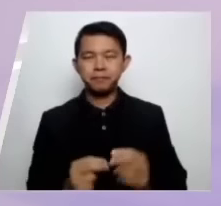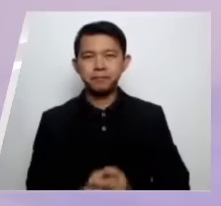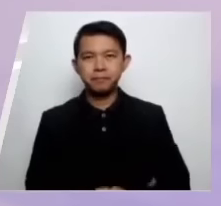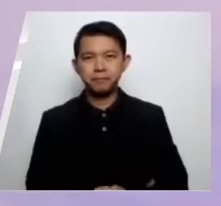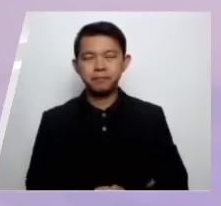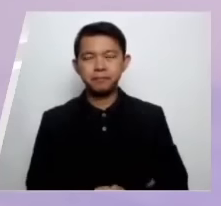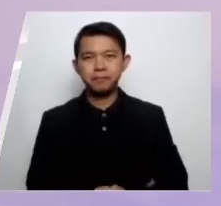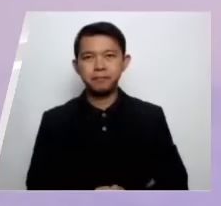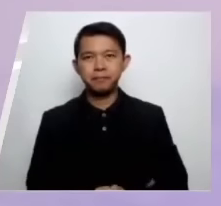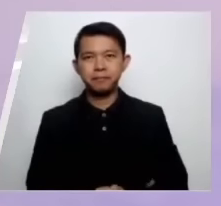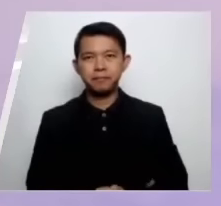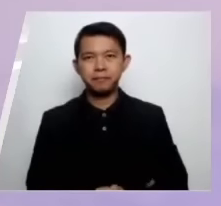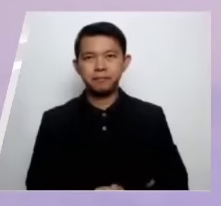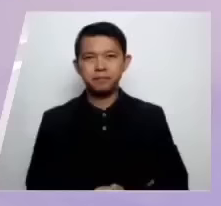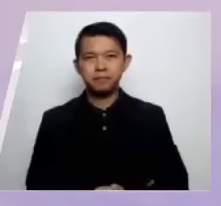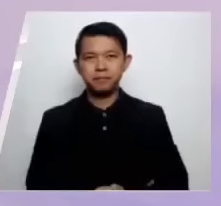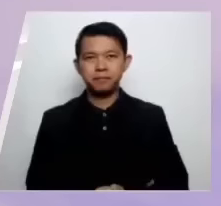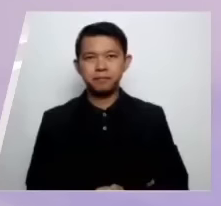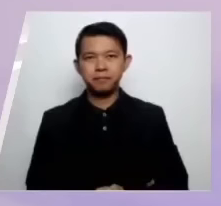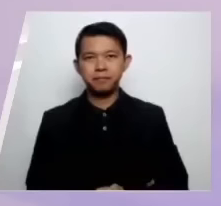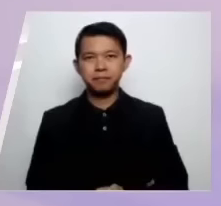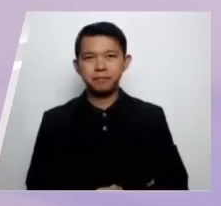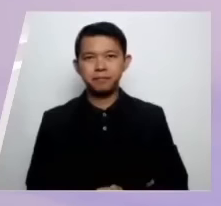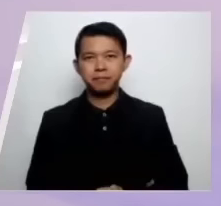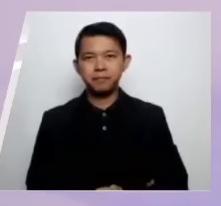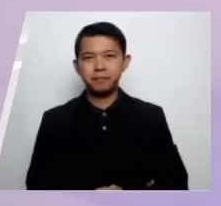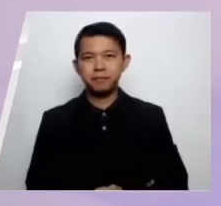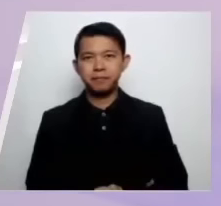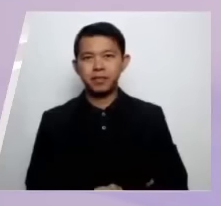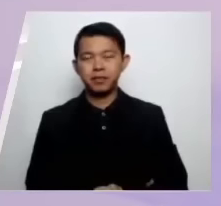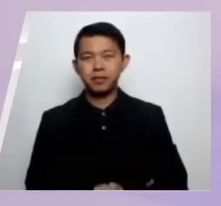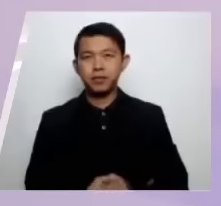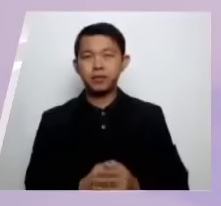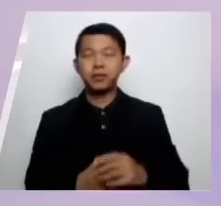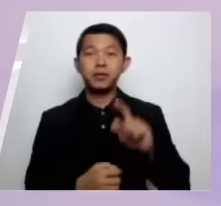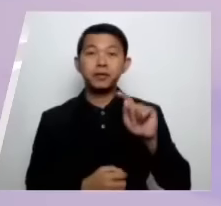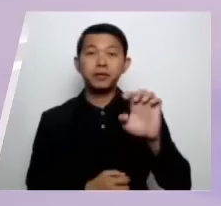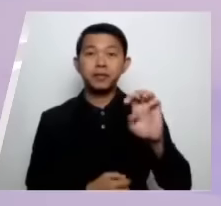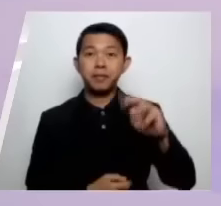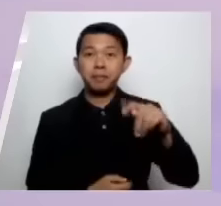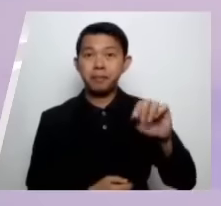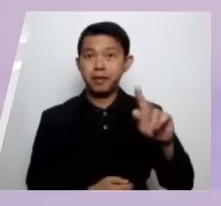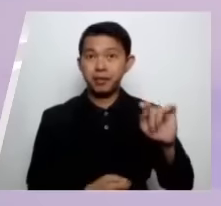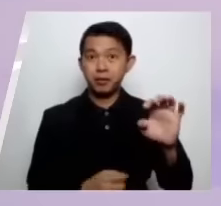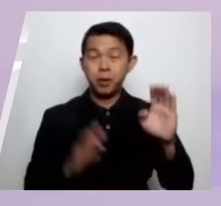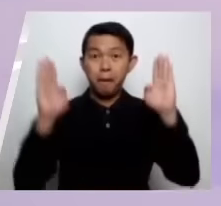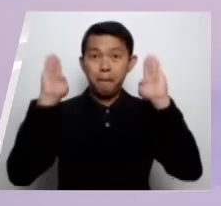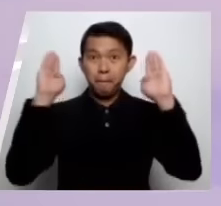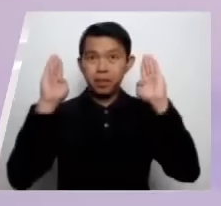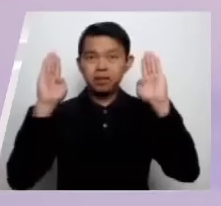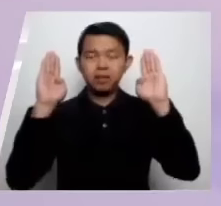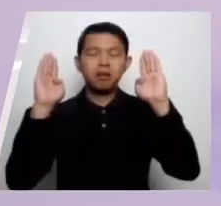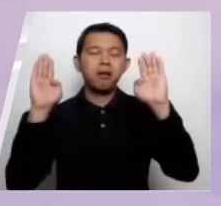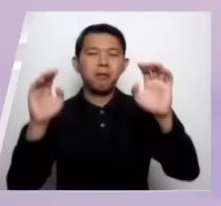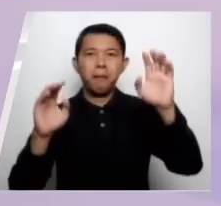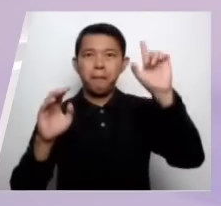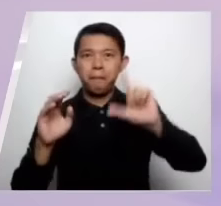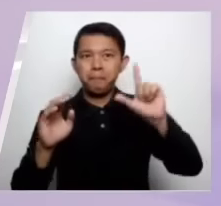Bumagsak pa sa 9.7 degrees Celsius ang temperatura sa La Trinidad Benguet, pinakamababang temperatura sa bansa ngayong